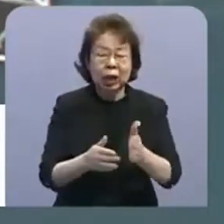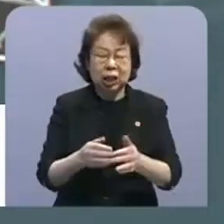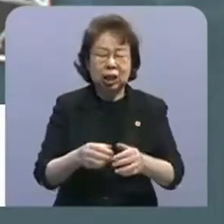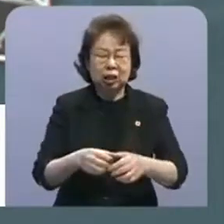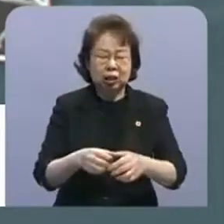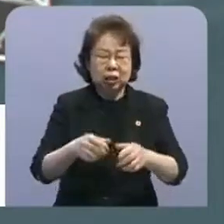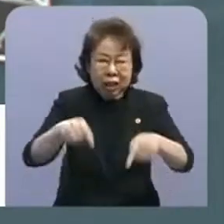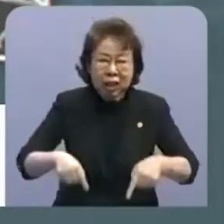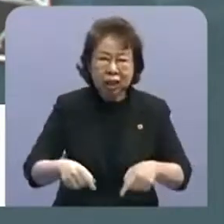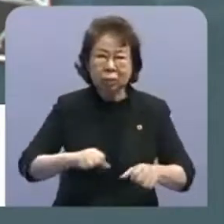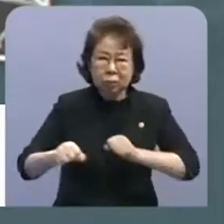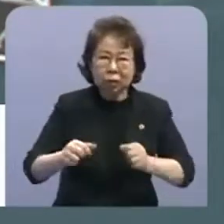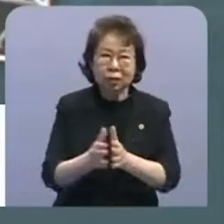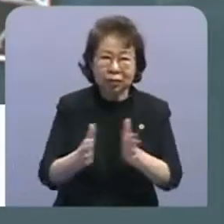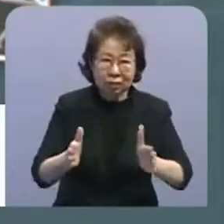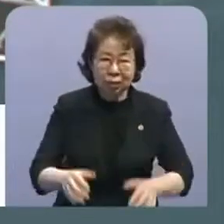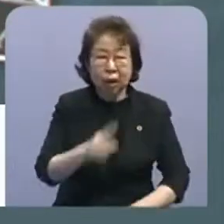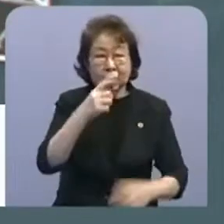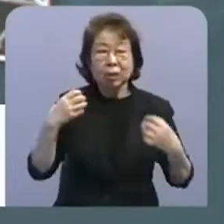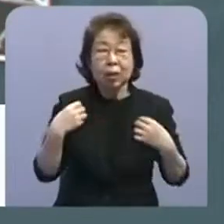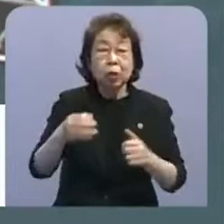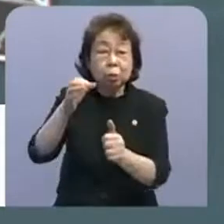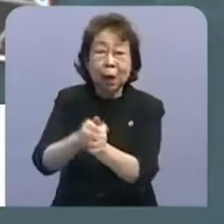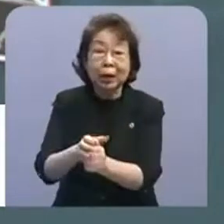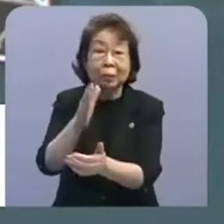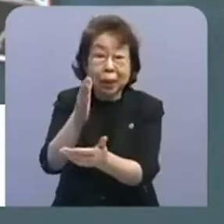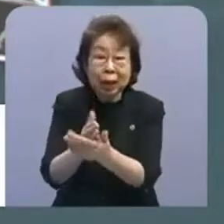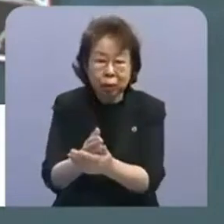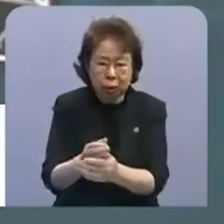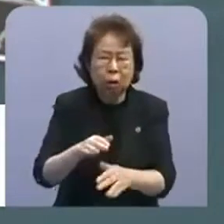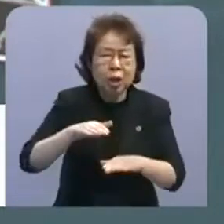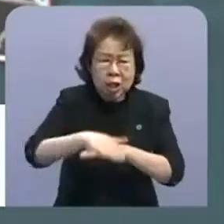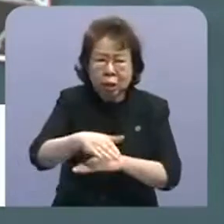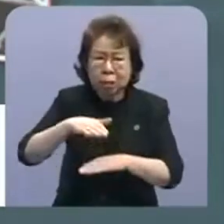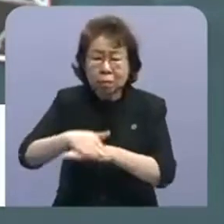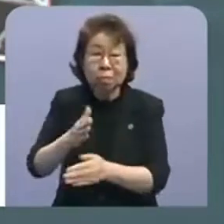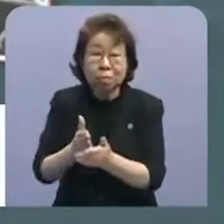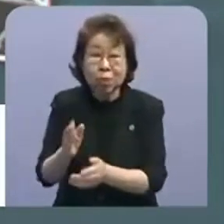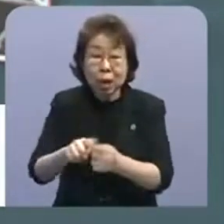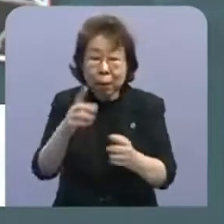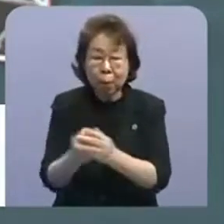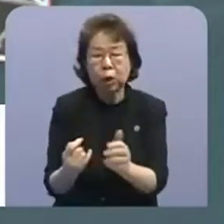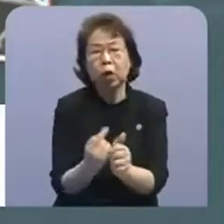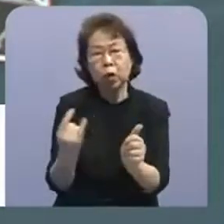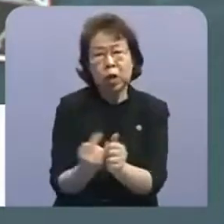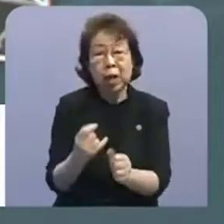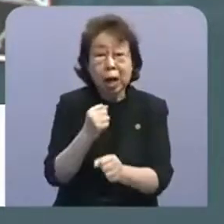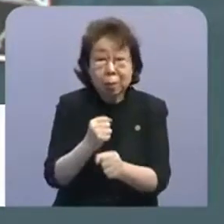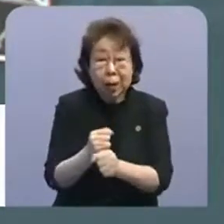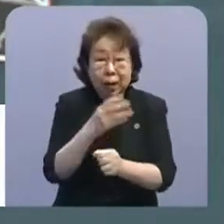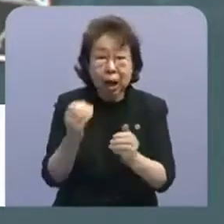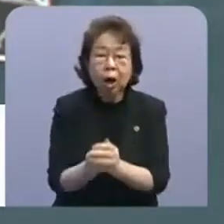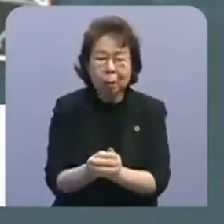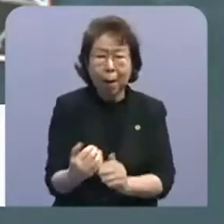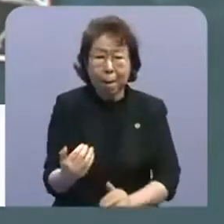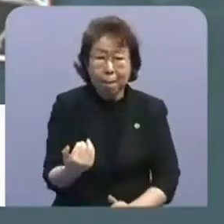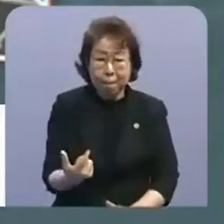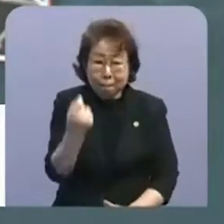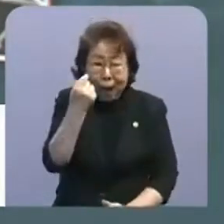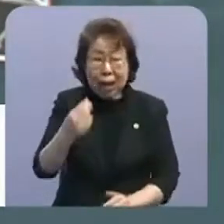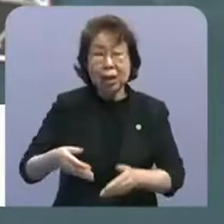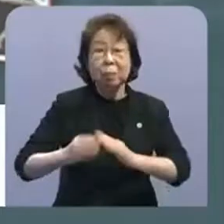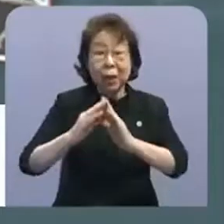나섰습니다. 부산시는 정부에만 맡겨두지 않고 각계 전문가로 꾸린 기술위원회를 중심으로 공기 단축